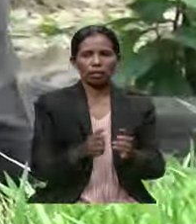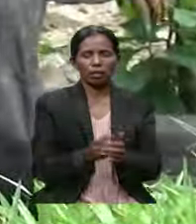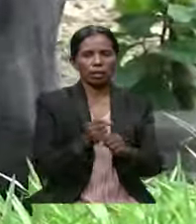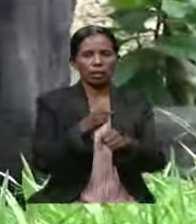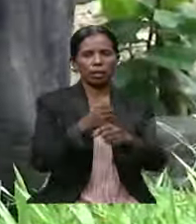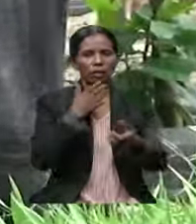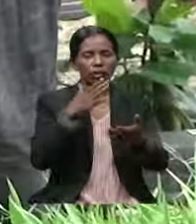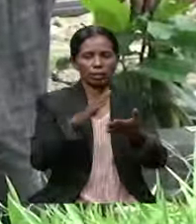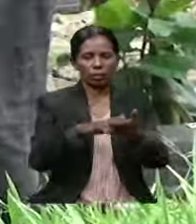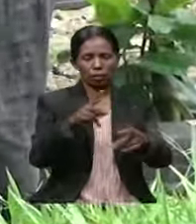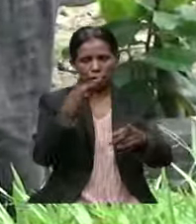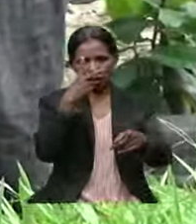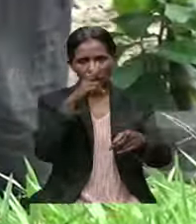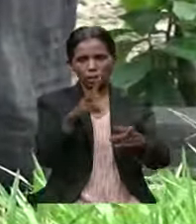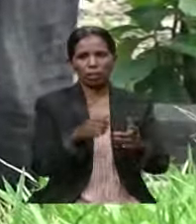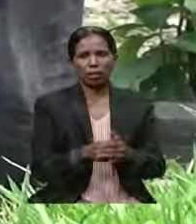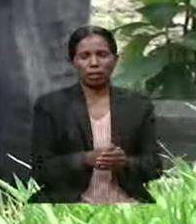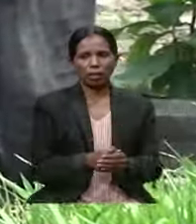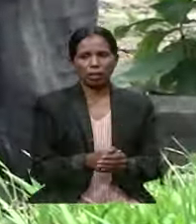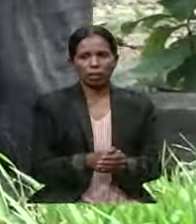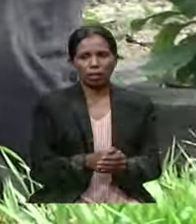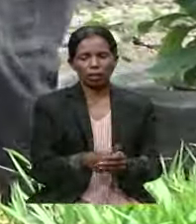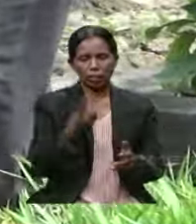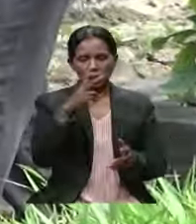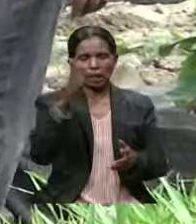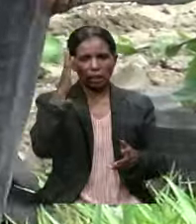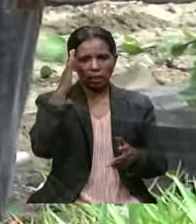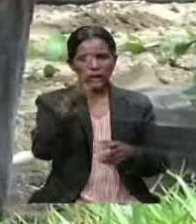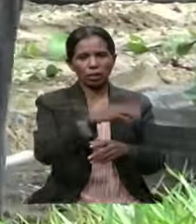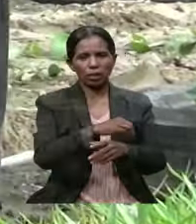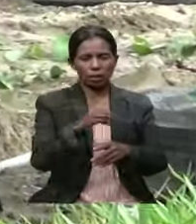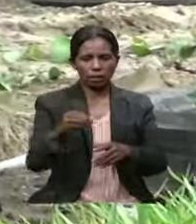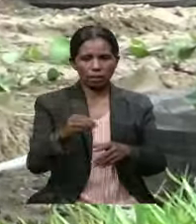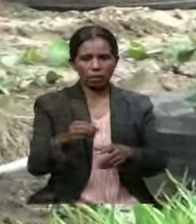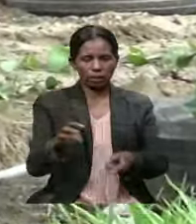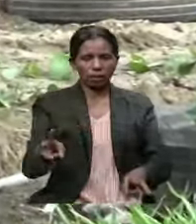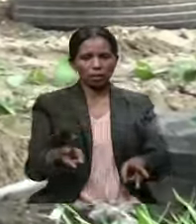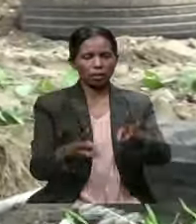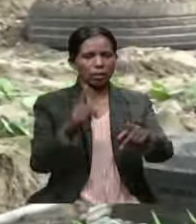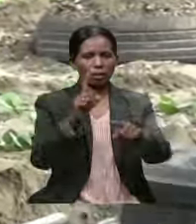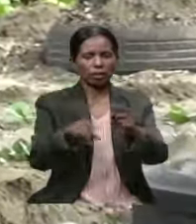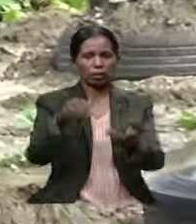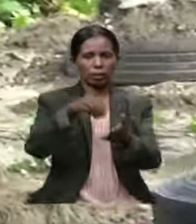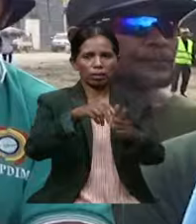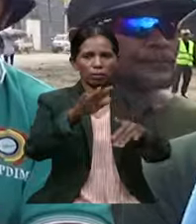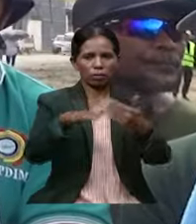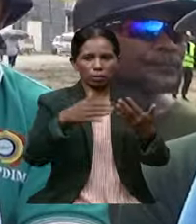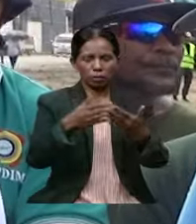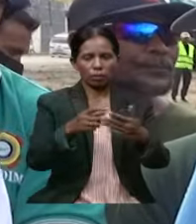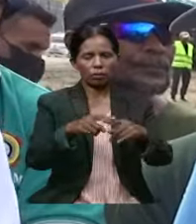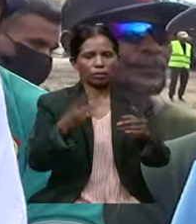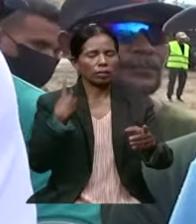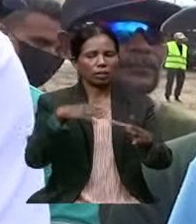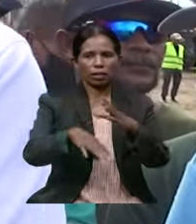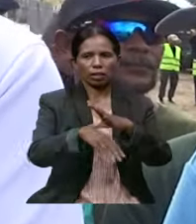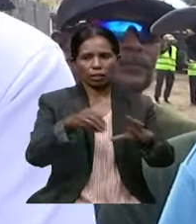pun mahu tu ni matan dulu. Irwan parti ni kami ada ni kata setelah protokol kita sibu, bayar mahu tu tu ni lah hari nanti kita sah.